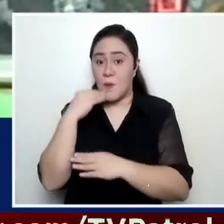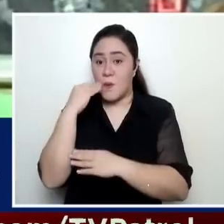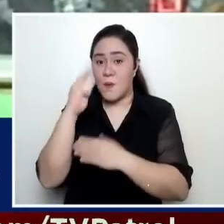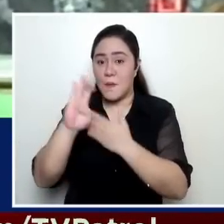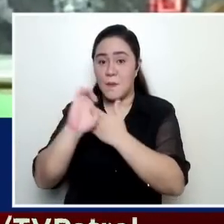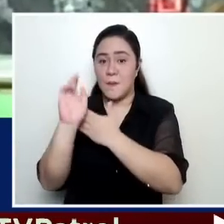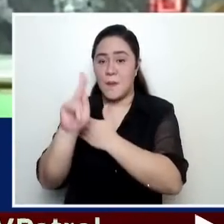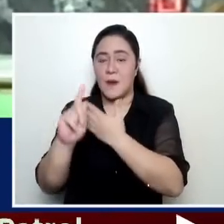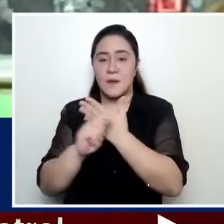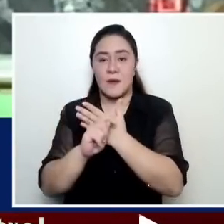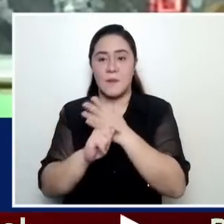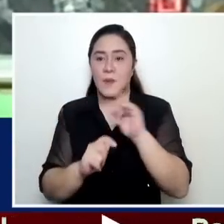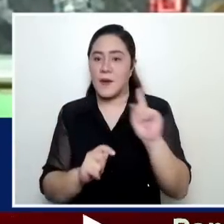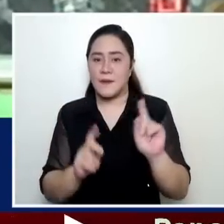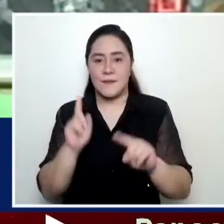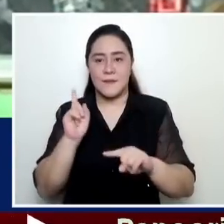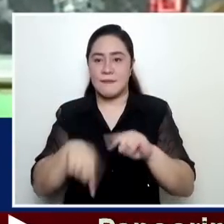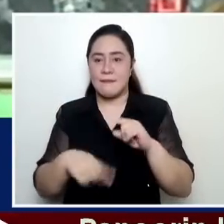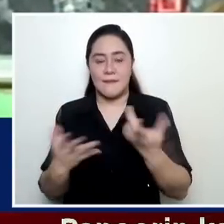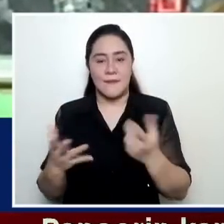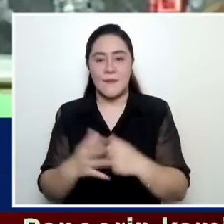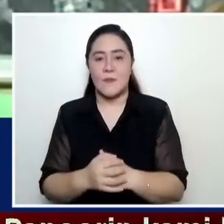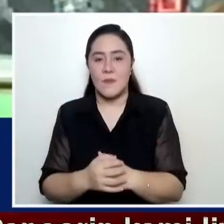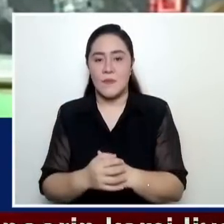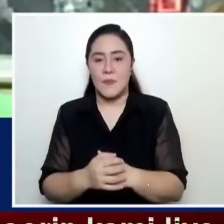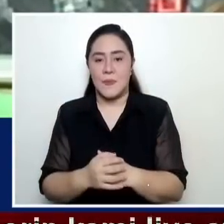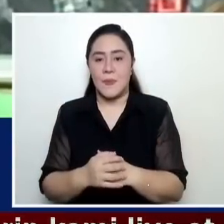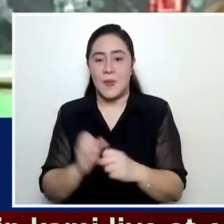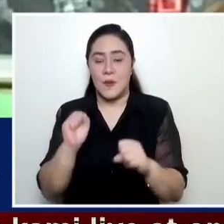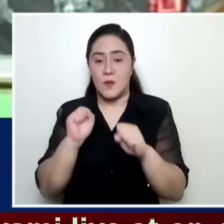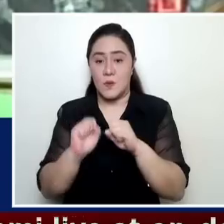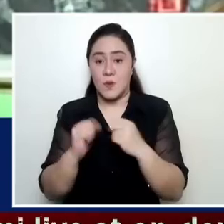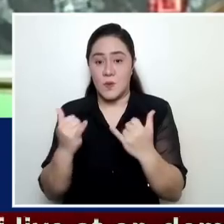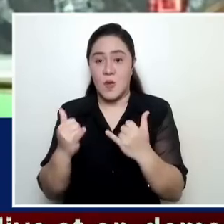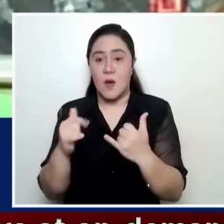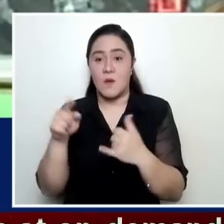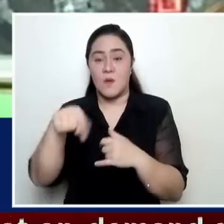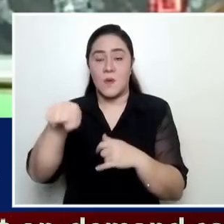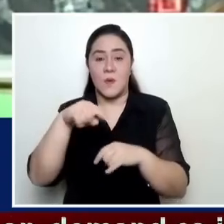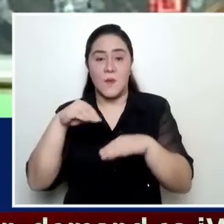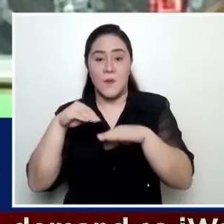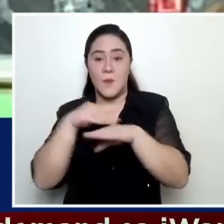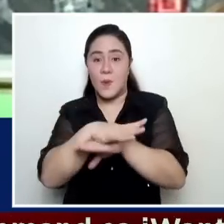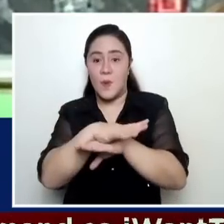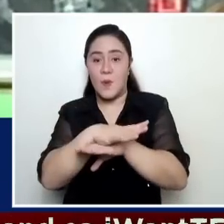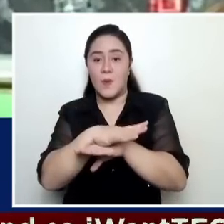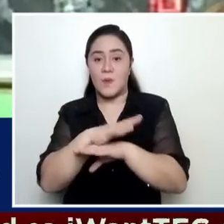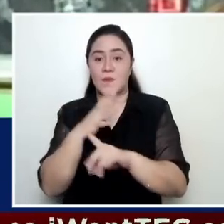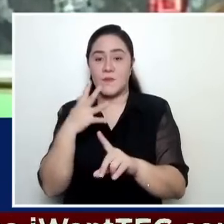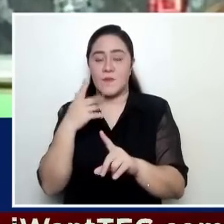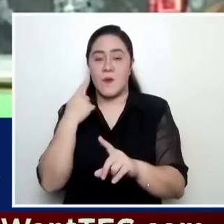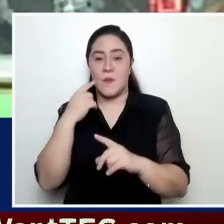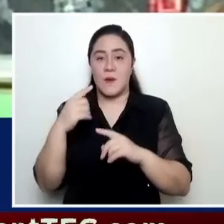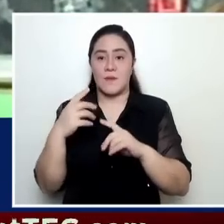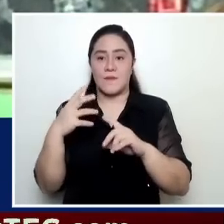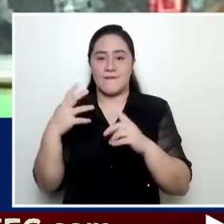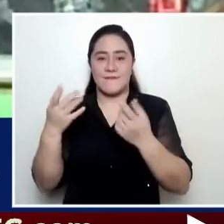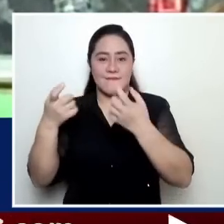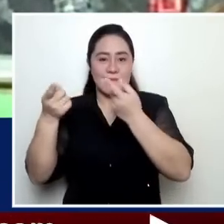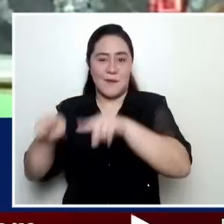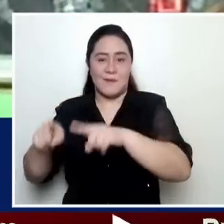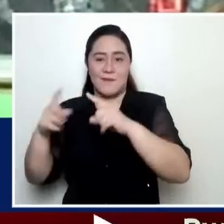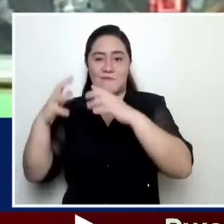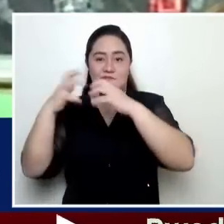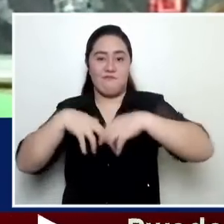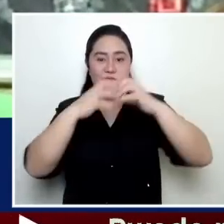All right, so at least dun sa mga naapektuhan, naging biktima, let's make sure that we are ready to